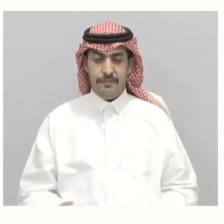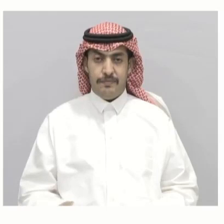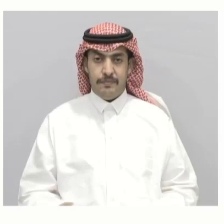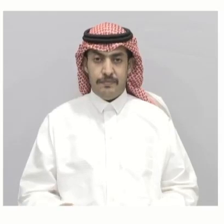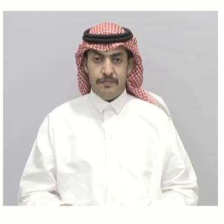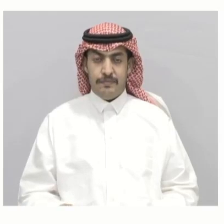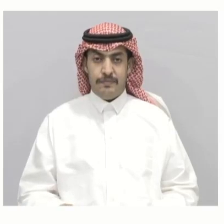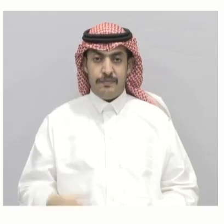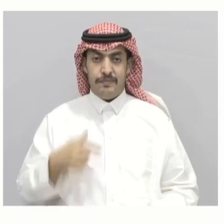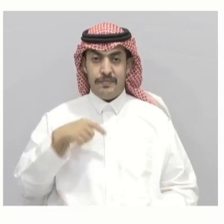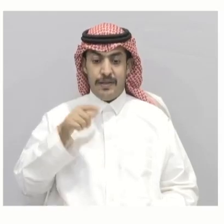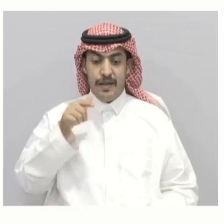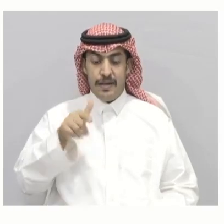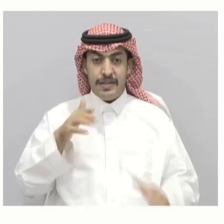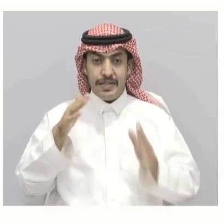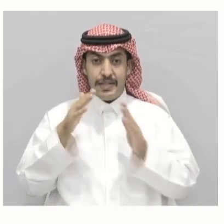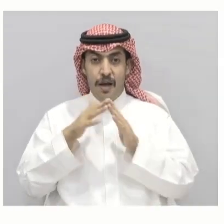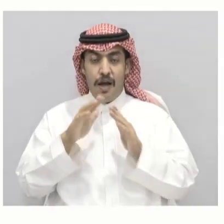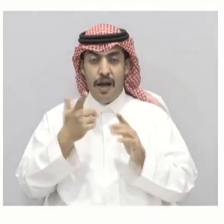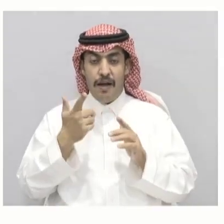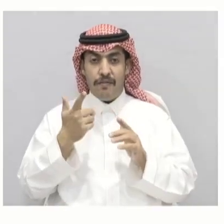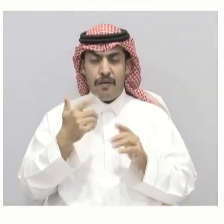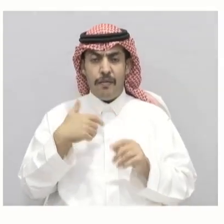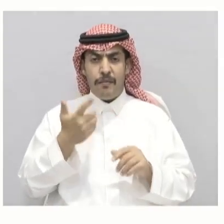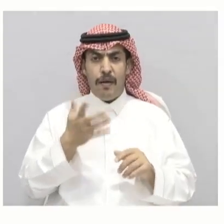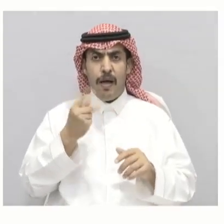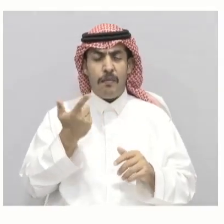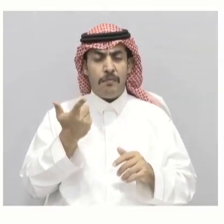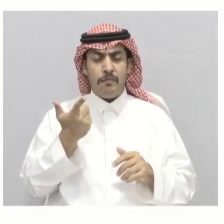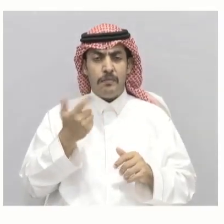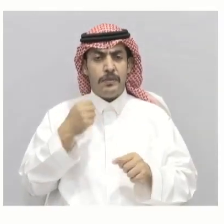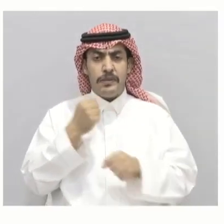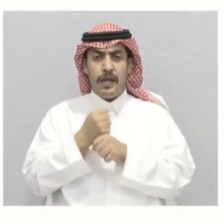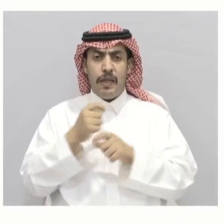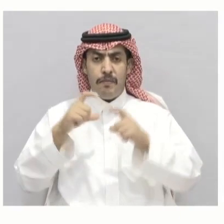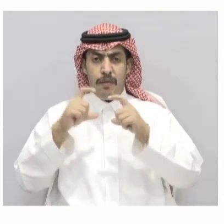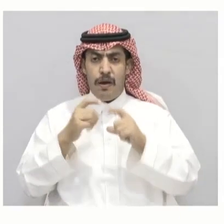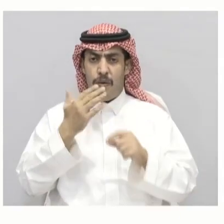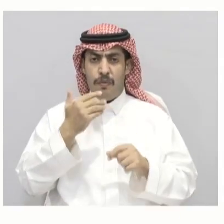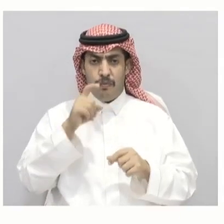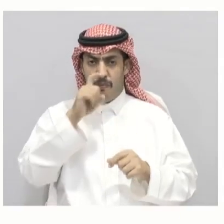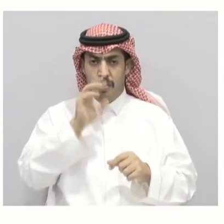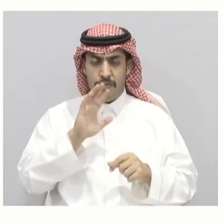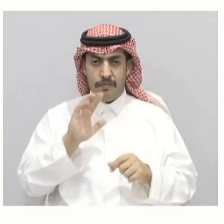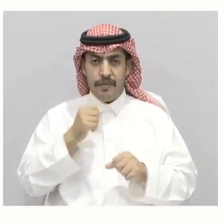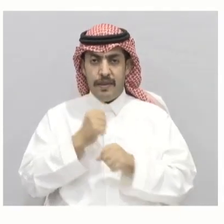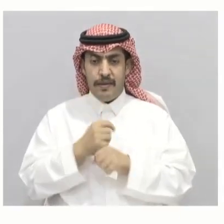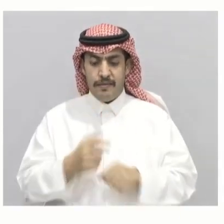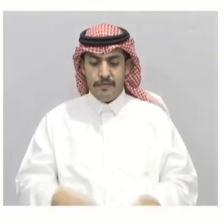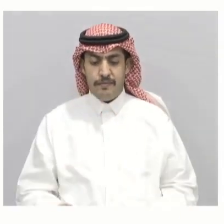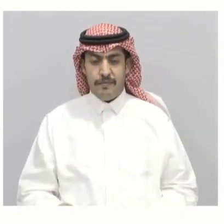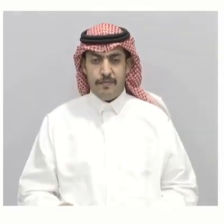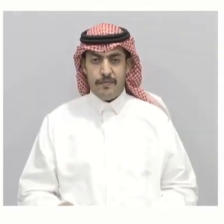ماذا قلنا عن الزوايا كيف ساوجدها بدون استخدام منقله احسنتم